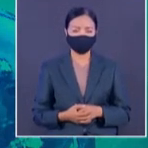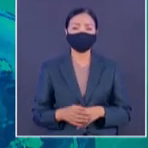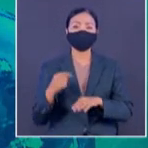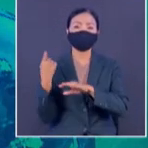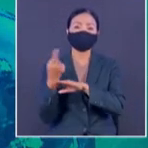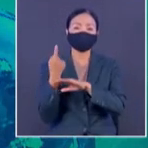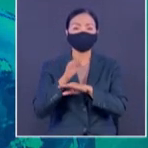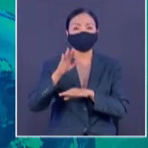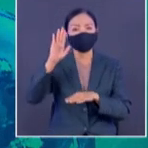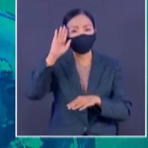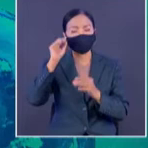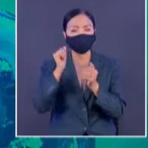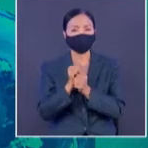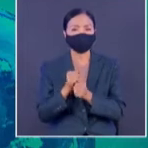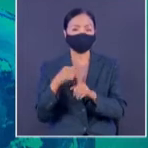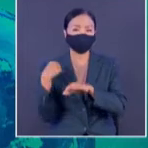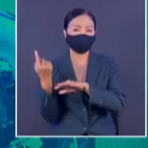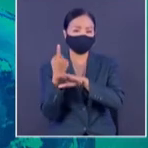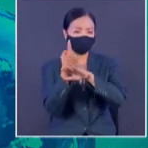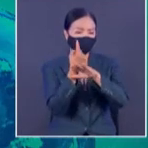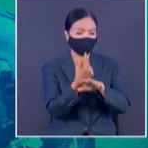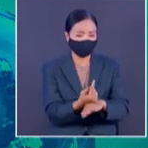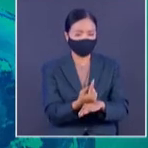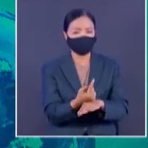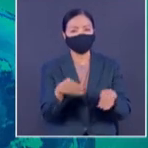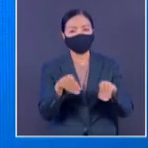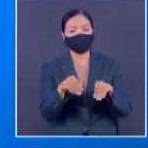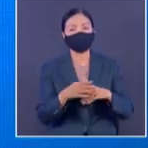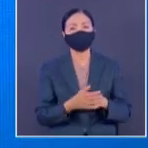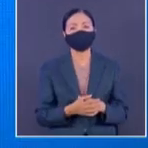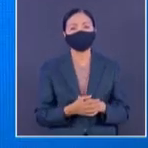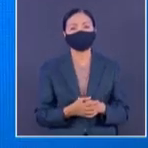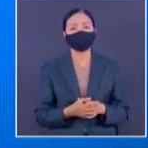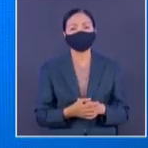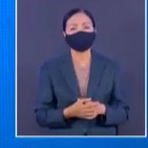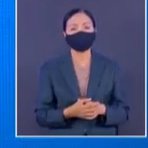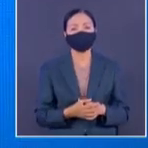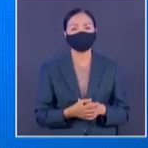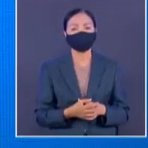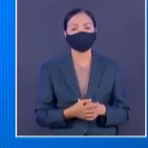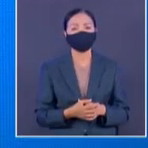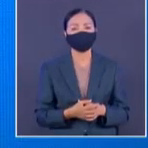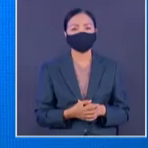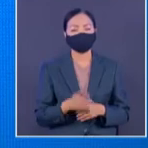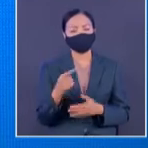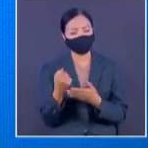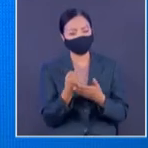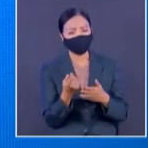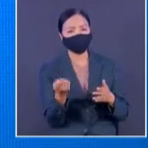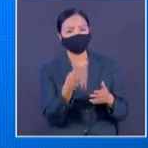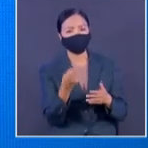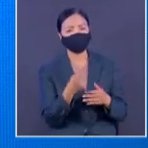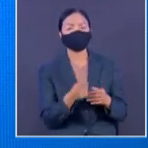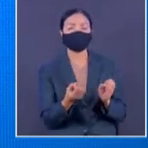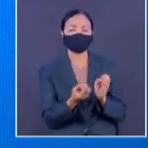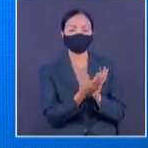คอปเตอร์ตำรวจลงไปจอดในพื้นที่ใกล้เคียงสุดท้ายก็นำไปสู่การที่จะต้องมาช่วยเหลือเยียวยาเพราะว่